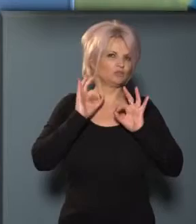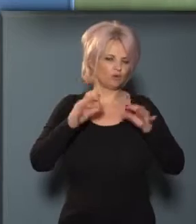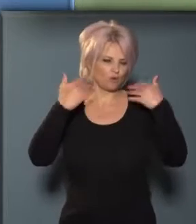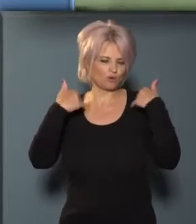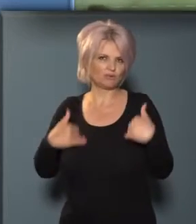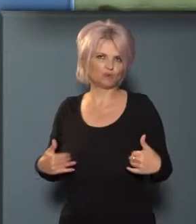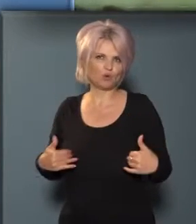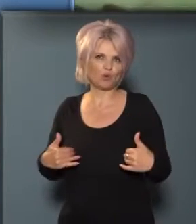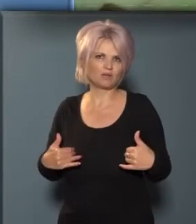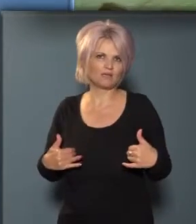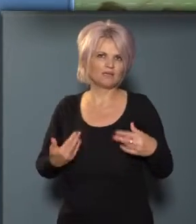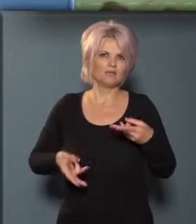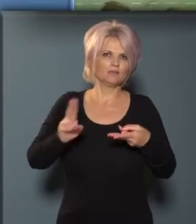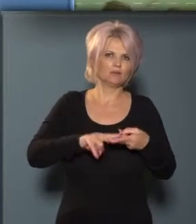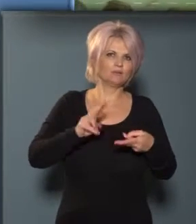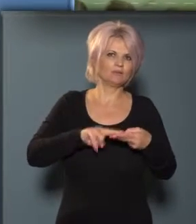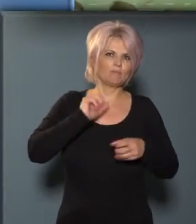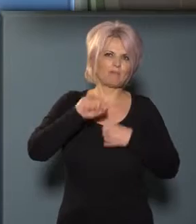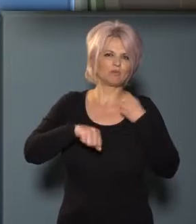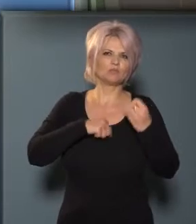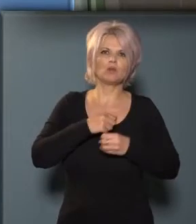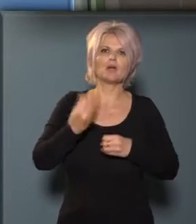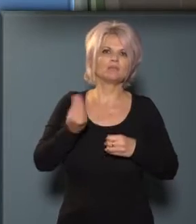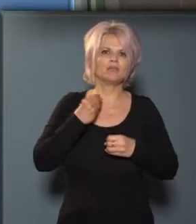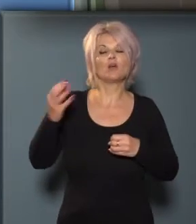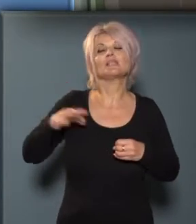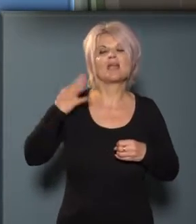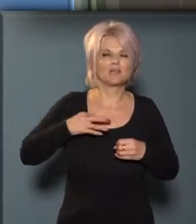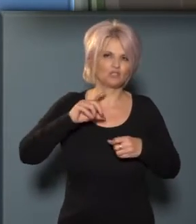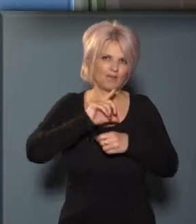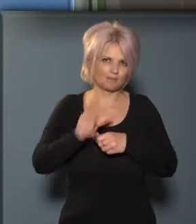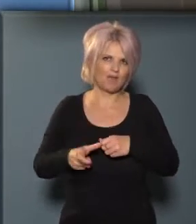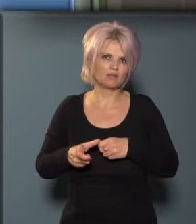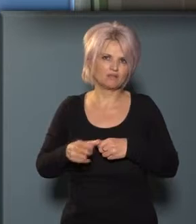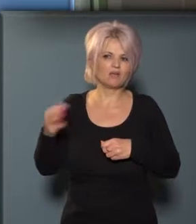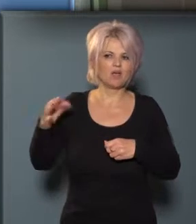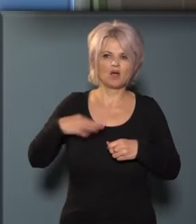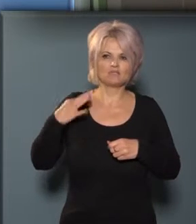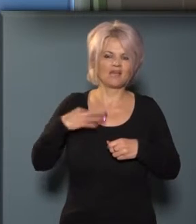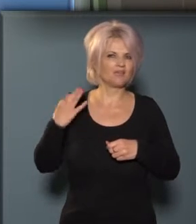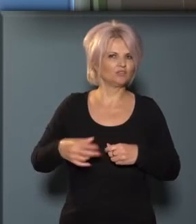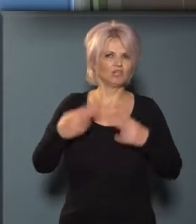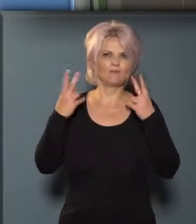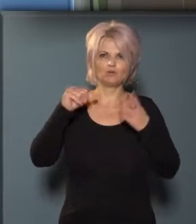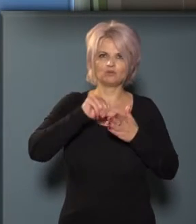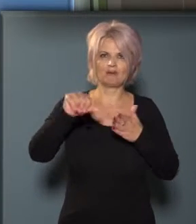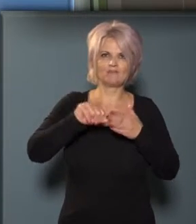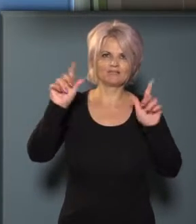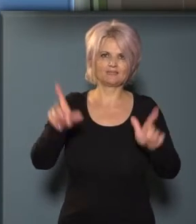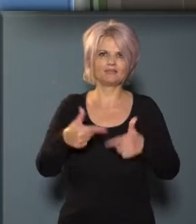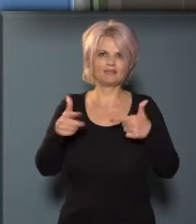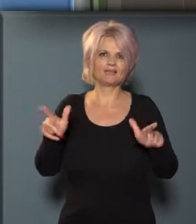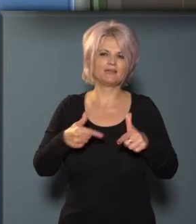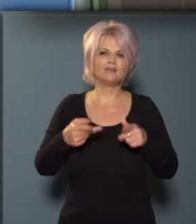lehet, hogy ahogy látjuk, minél többen mozdulnak meg? Az egészség. Tehát az egészség az megfizethetetlen, és bizony,